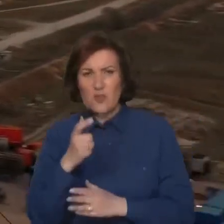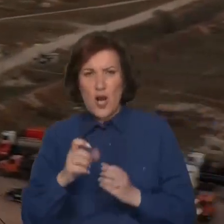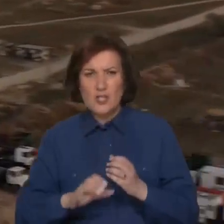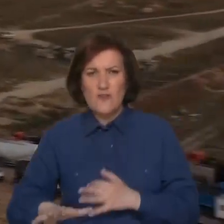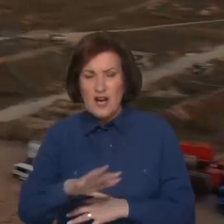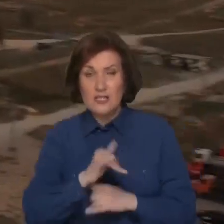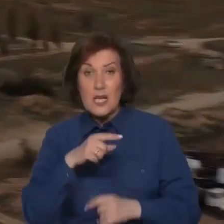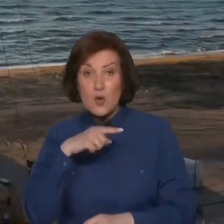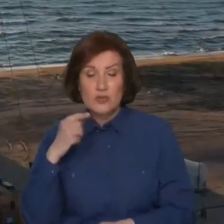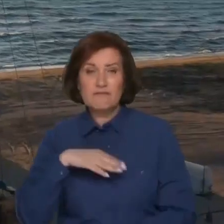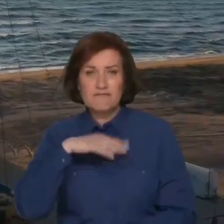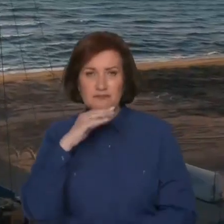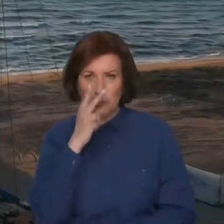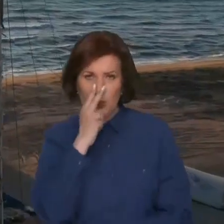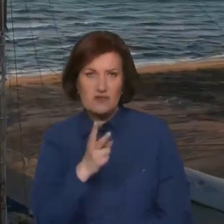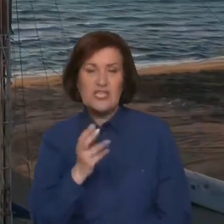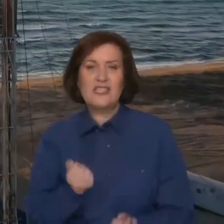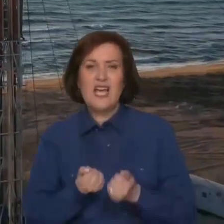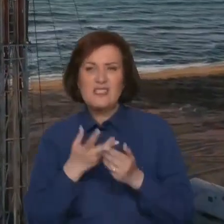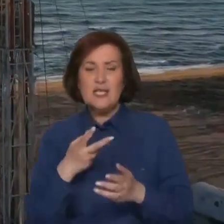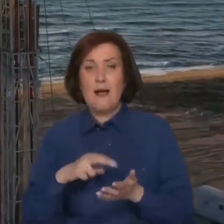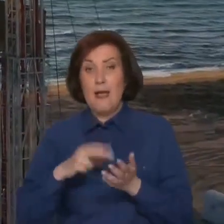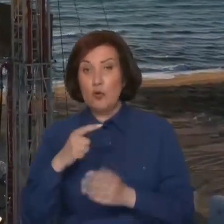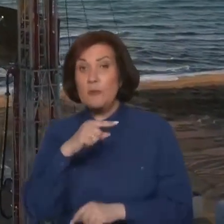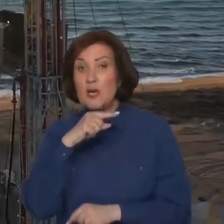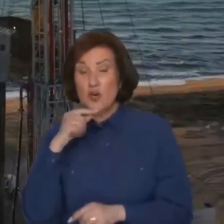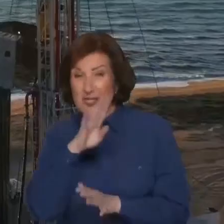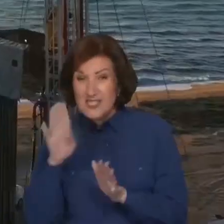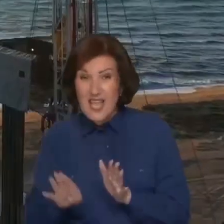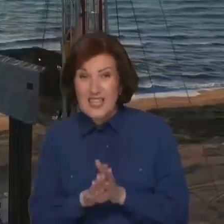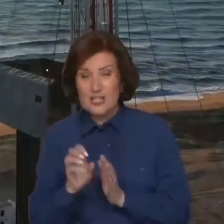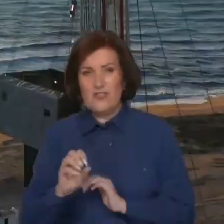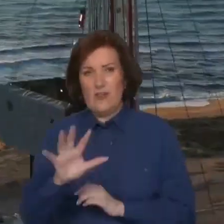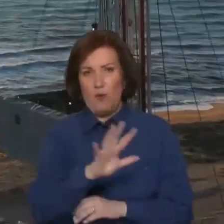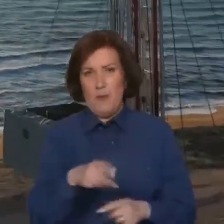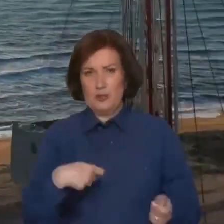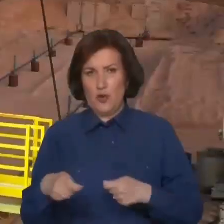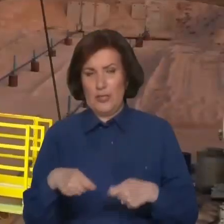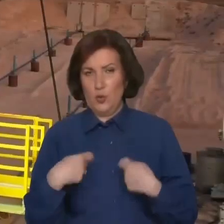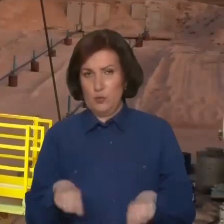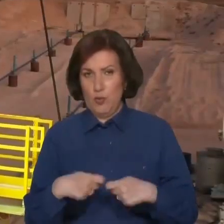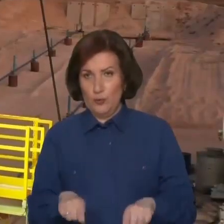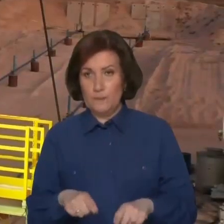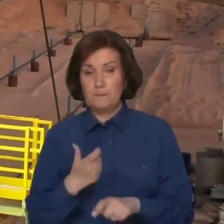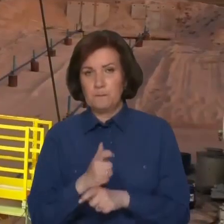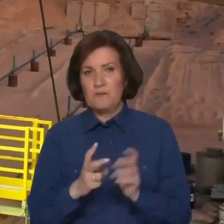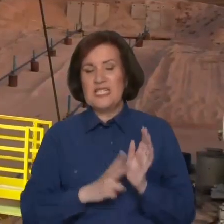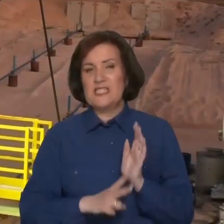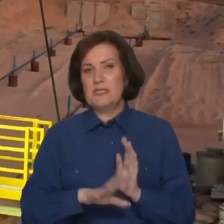нафтогазова галузь для Росії, достатньо подивитися, наскільки економіка Росії залежить від європейського ринку збуту.